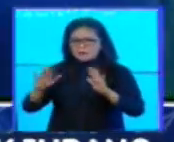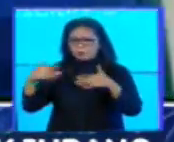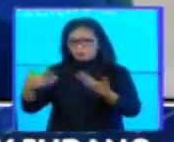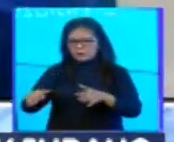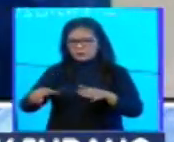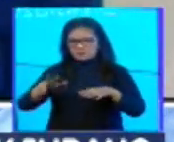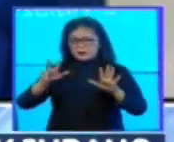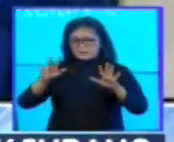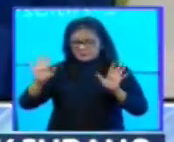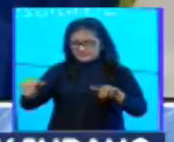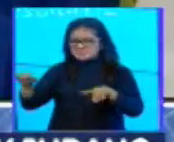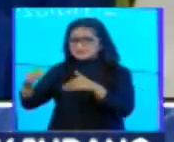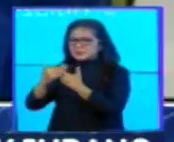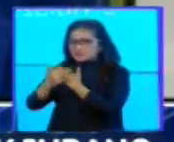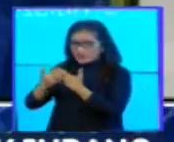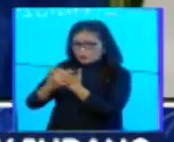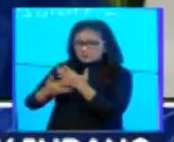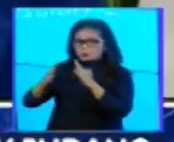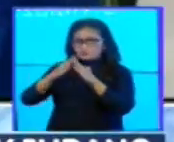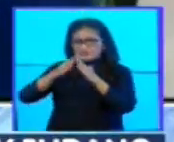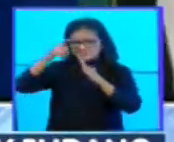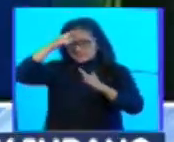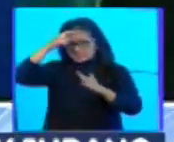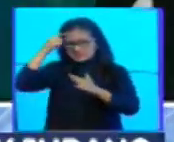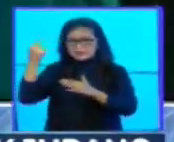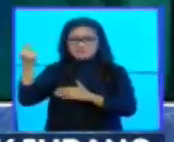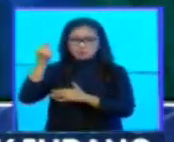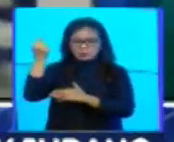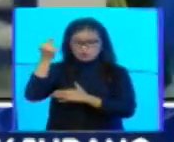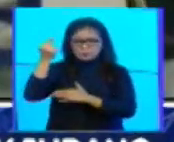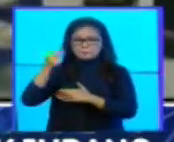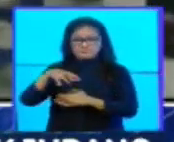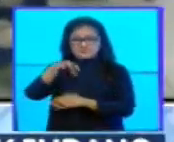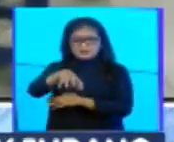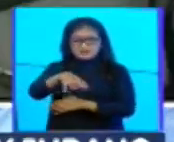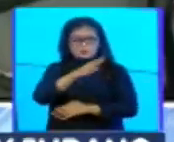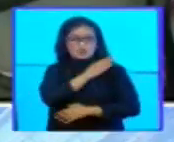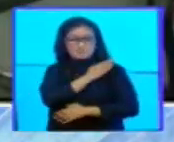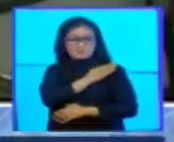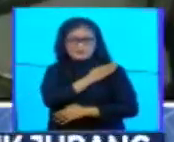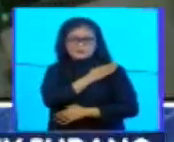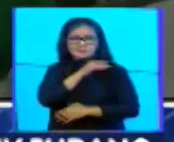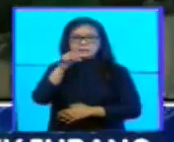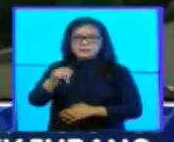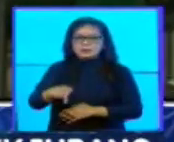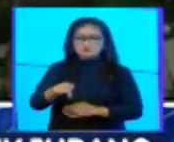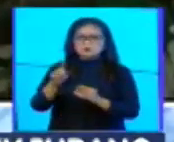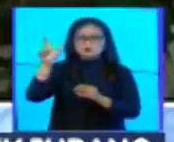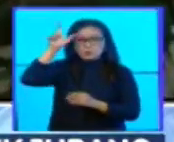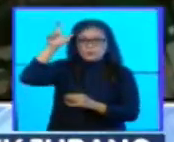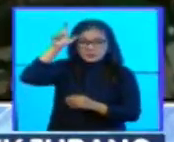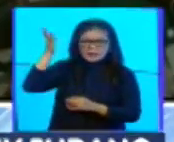masih mendapatkan perawatan intensif di Rumah Sakit Umum Daerah Kabupaten Sumedang tadi sekitar pukul 10 pagi